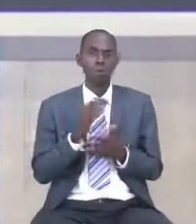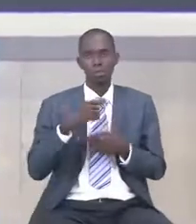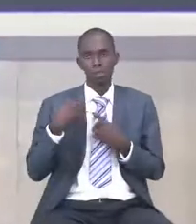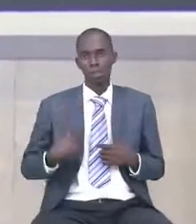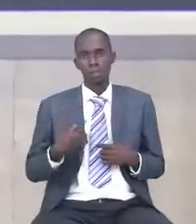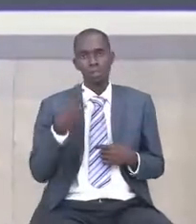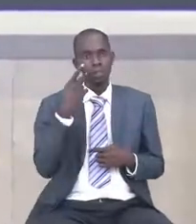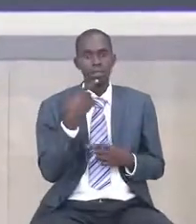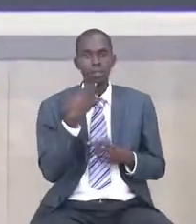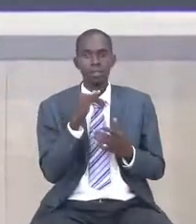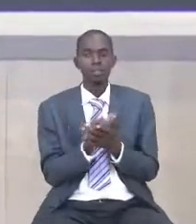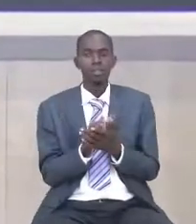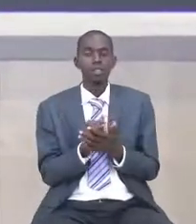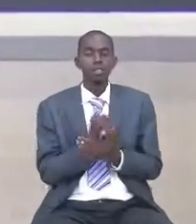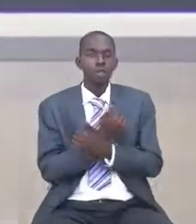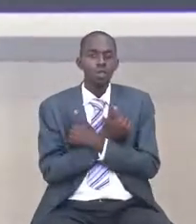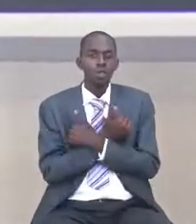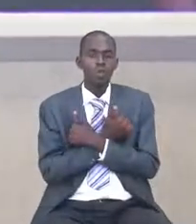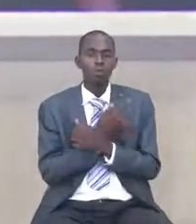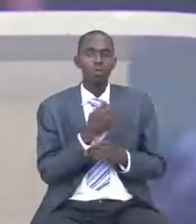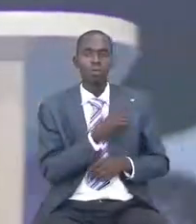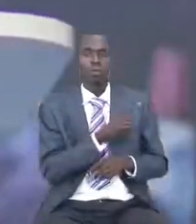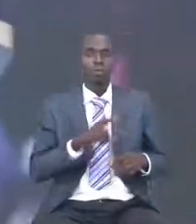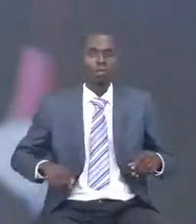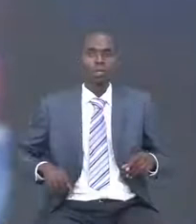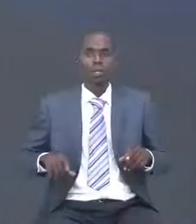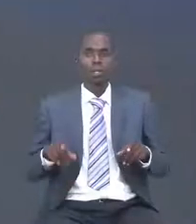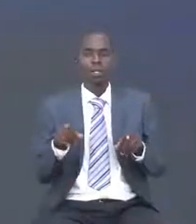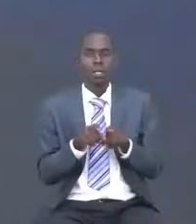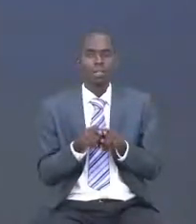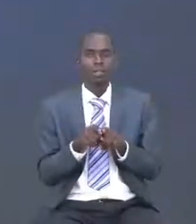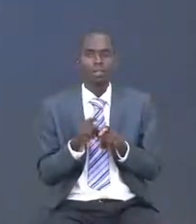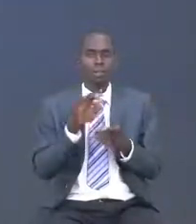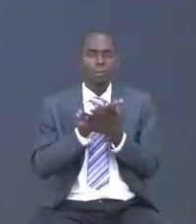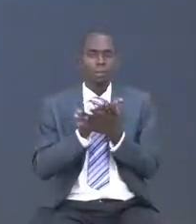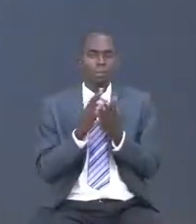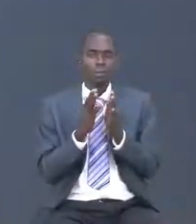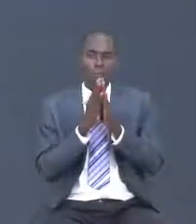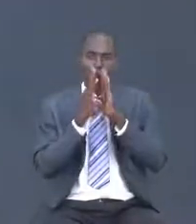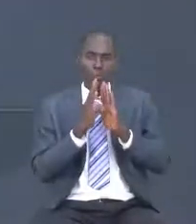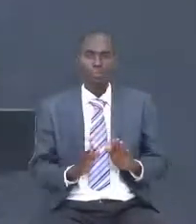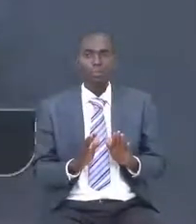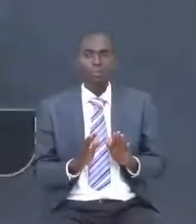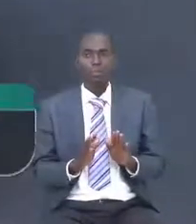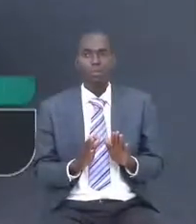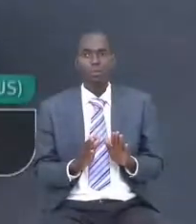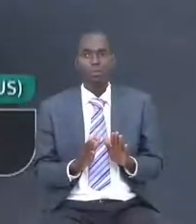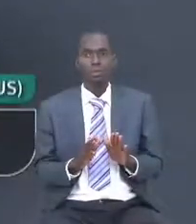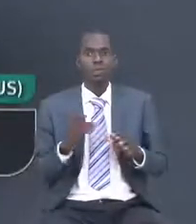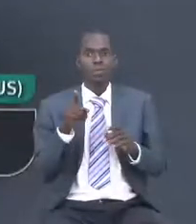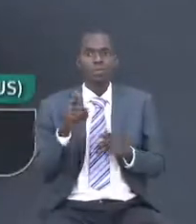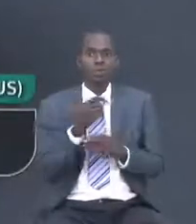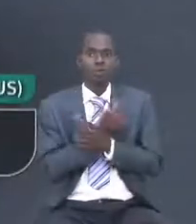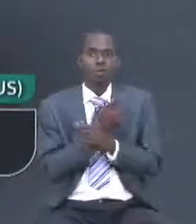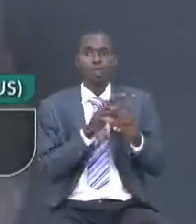élément, troisièmement, aimer le Seigneur en tant que pacifiste.